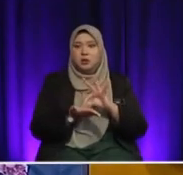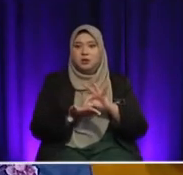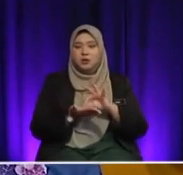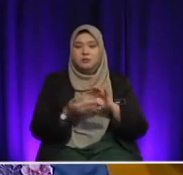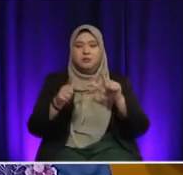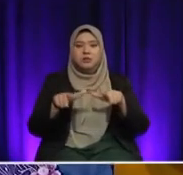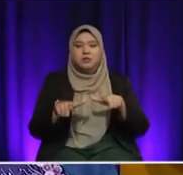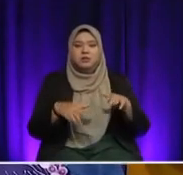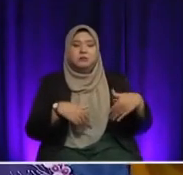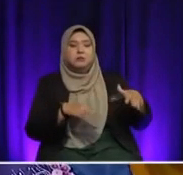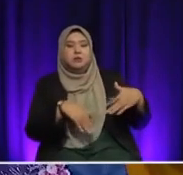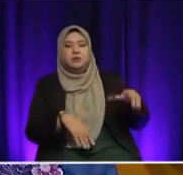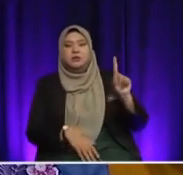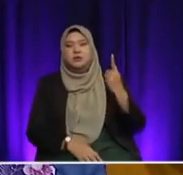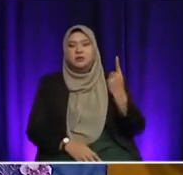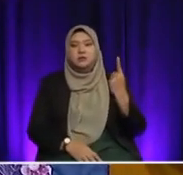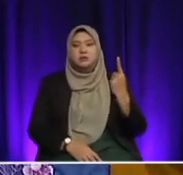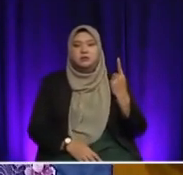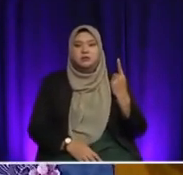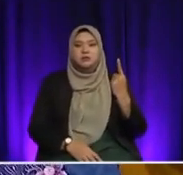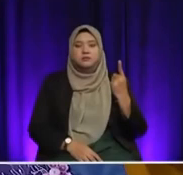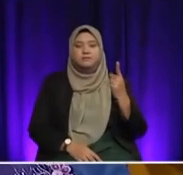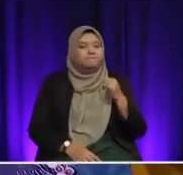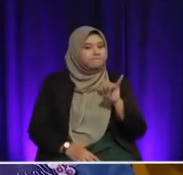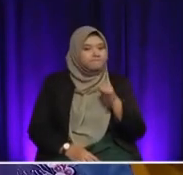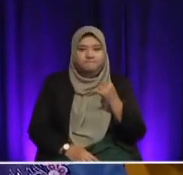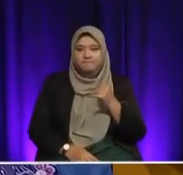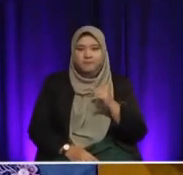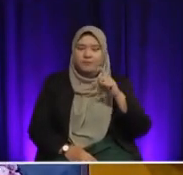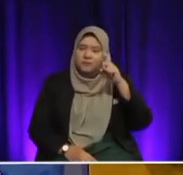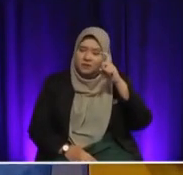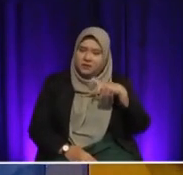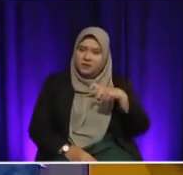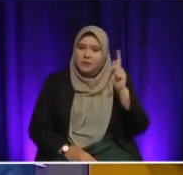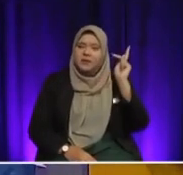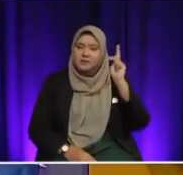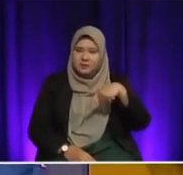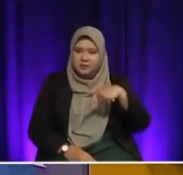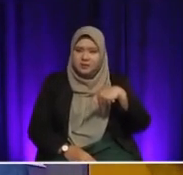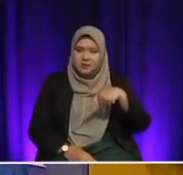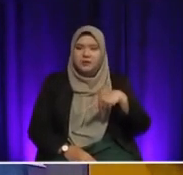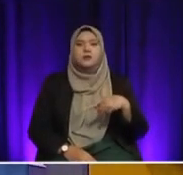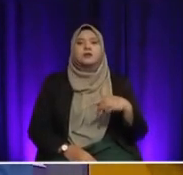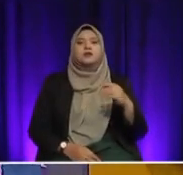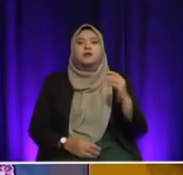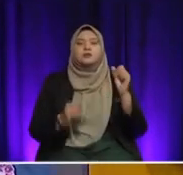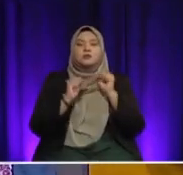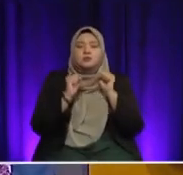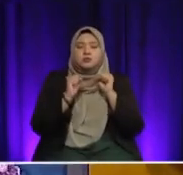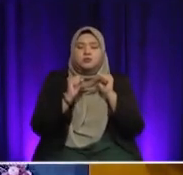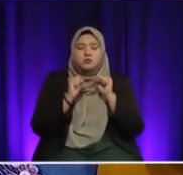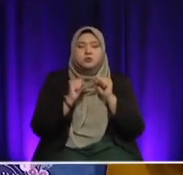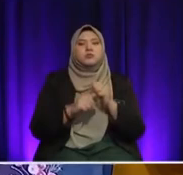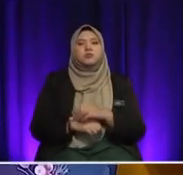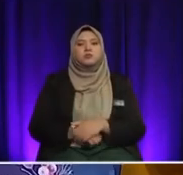hasil ternakan kaya protein. Masa proses pun kena sejuk. Masa simpan lagilah kena sejuk. Baik.